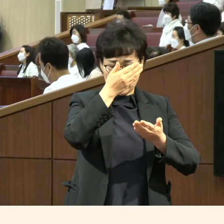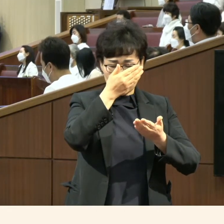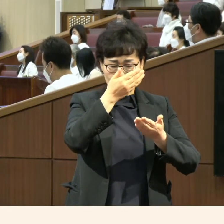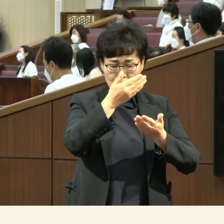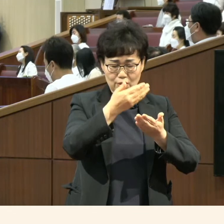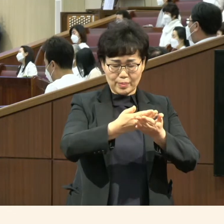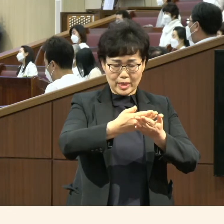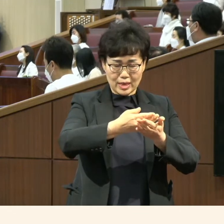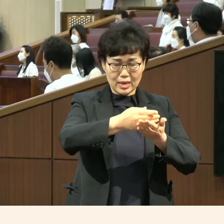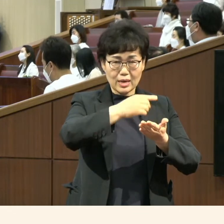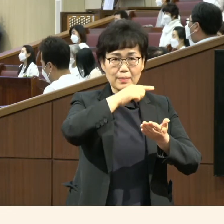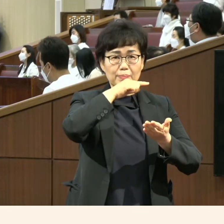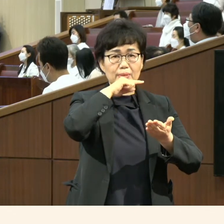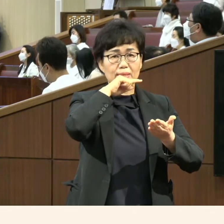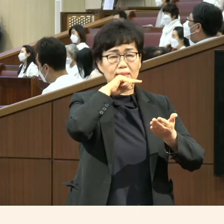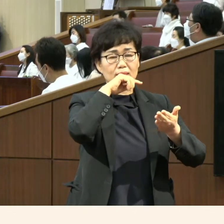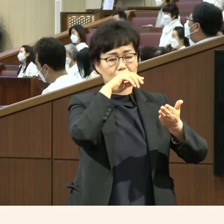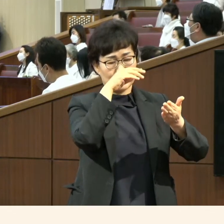보배